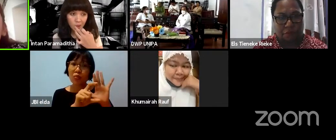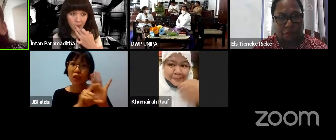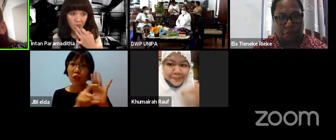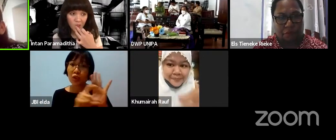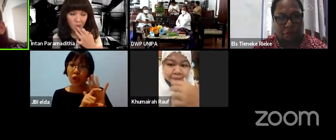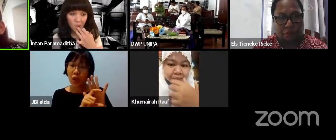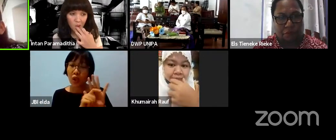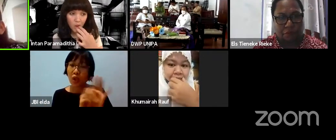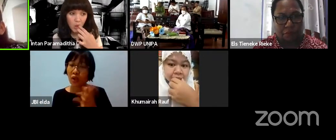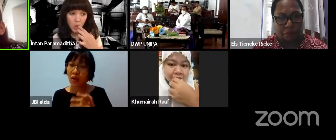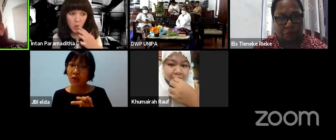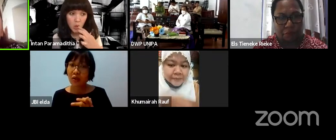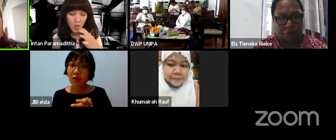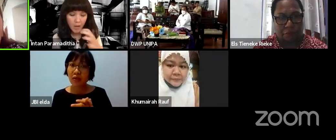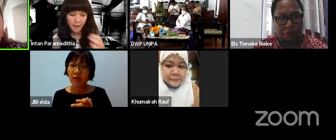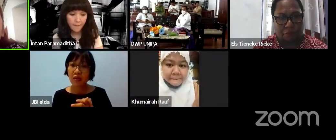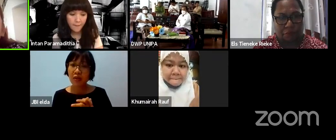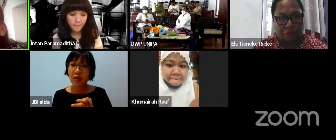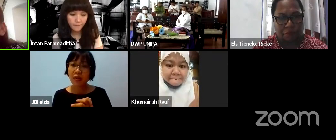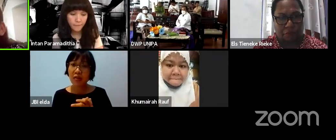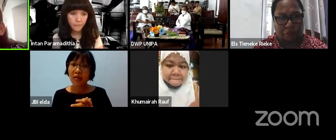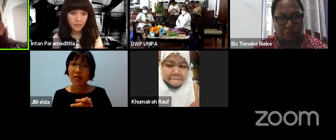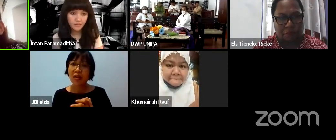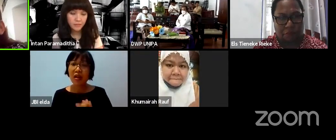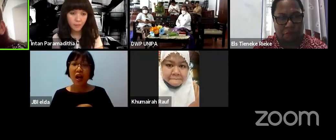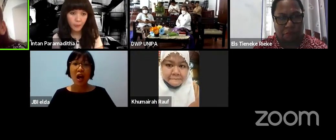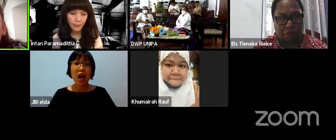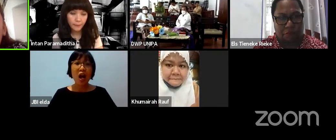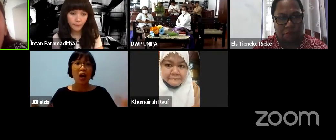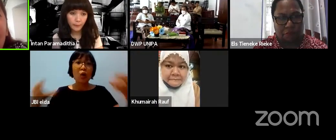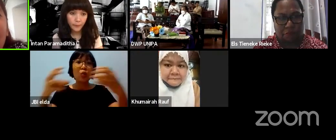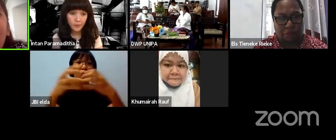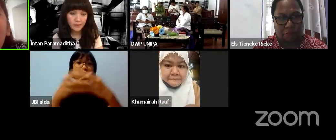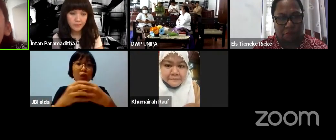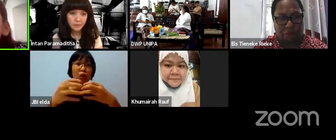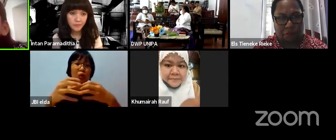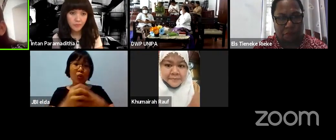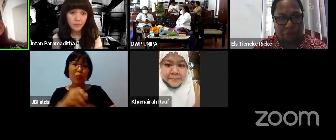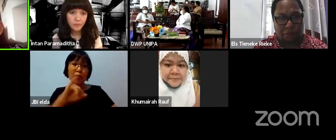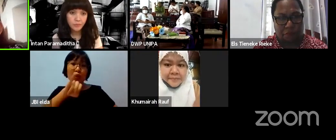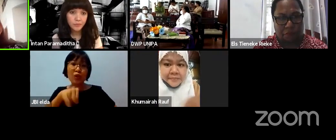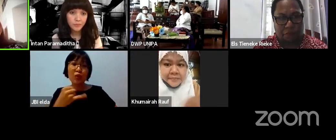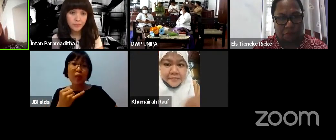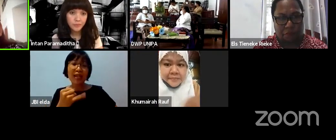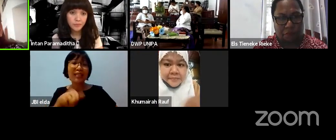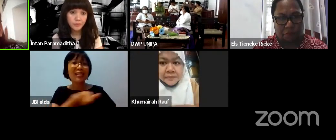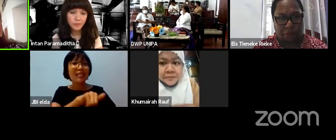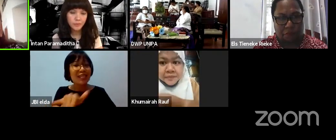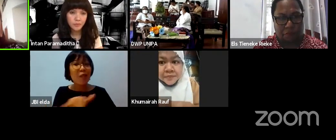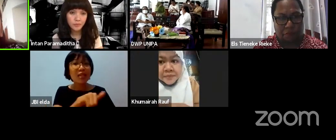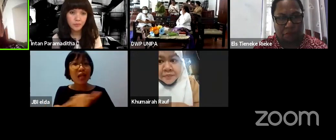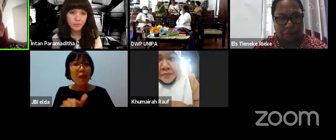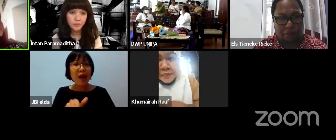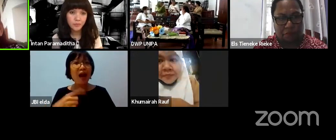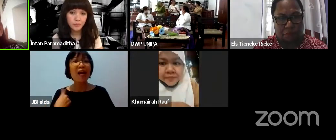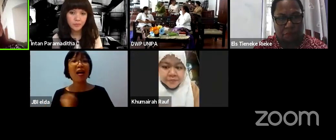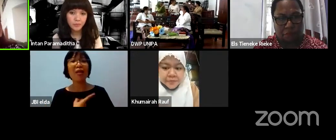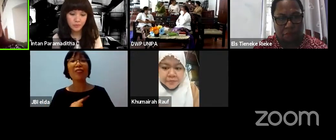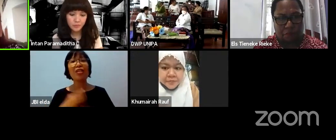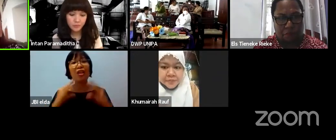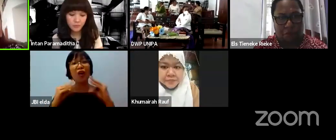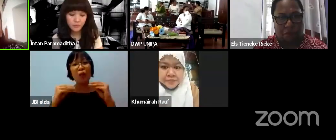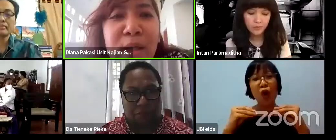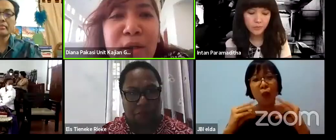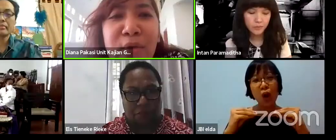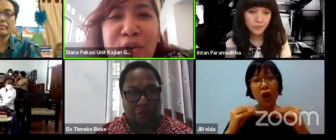gitu, kami juga Jumat bareng berfaedah gitu ya, juga ikut chip in gitu di situ. Kemudian kami juga mencoba untuk